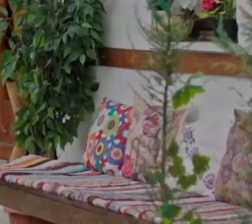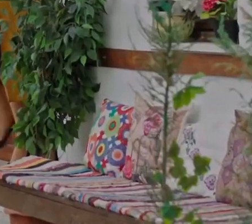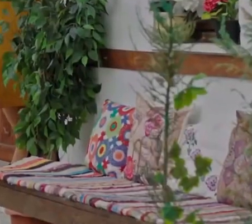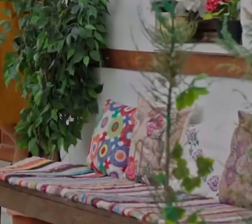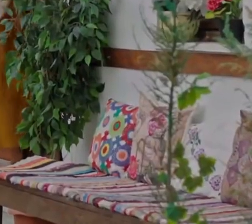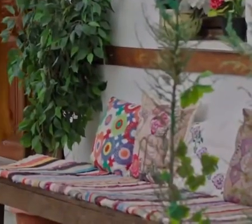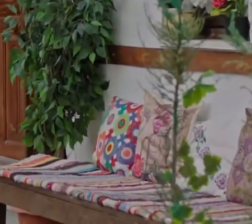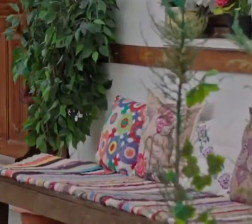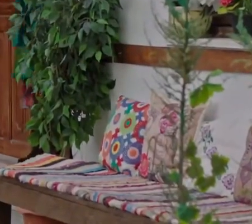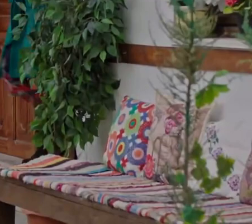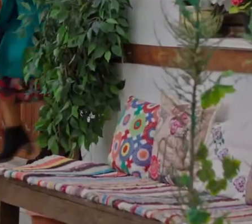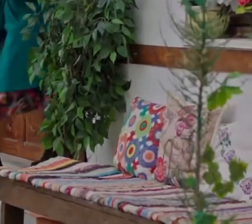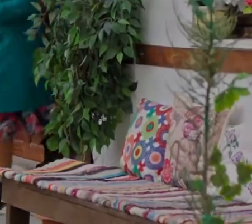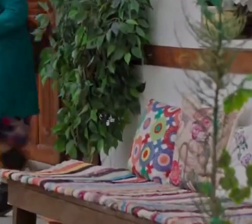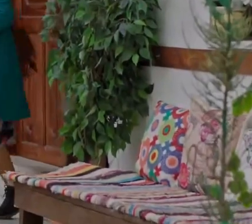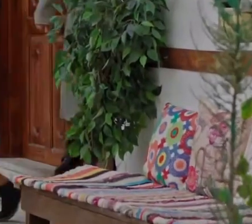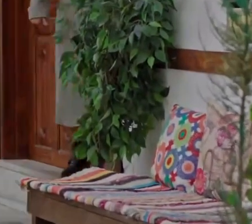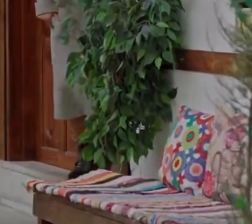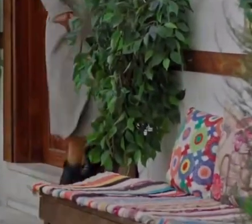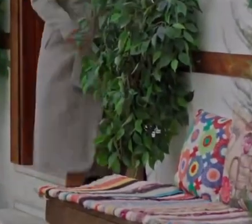Nalan evden çıkarken çantasını omzuna astı.